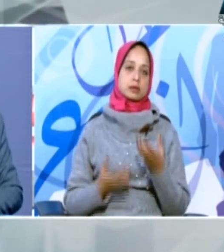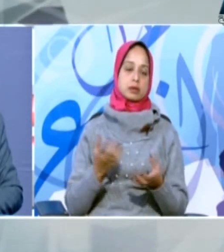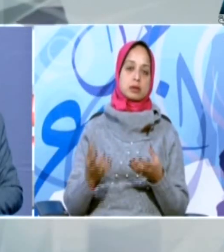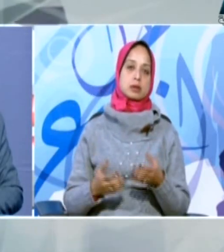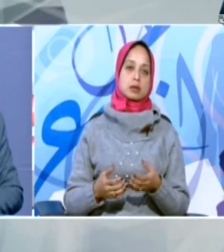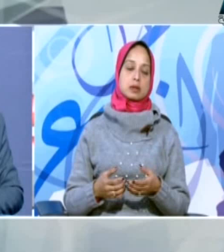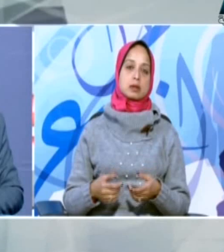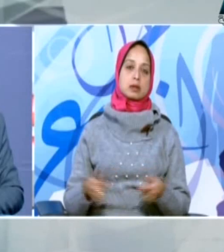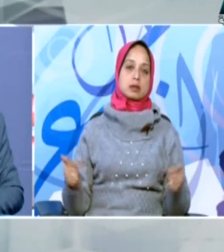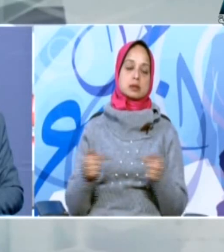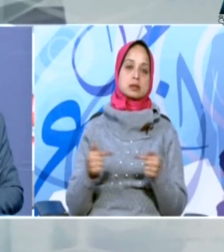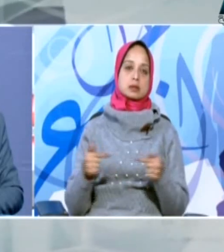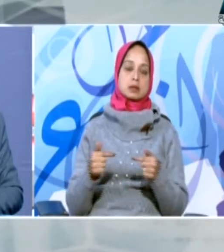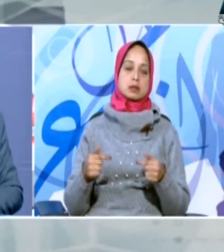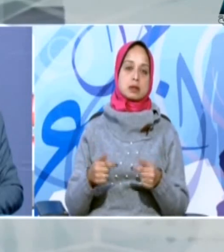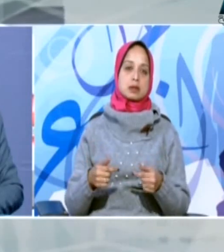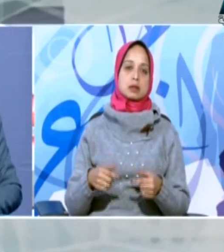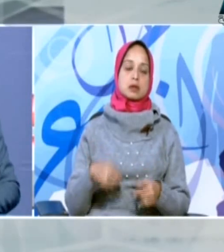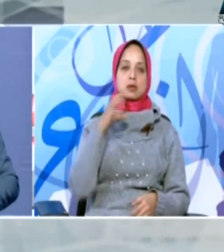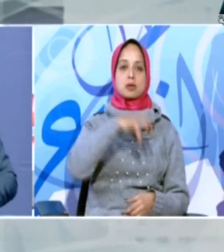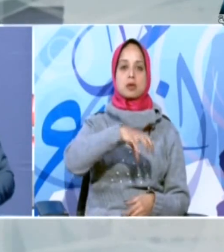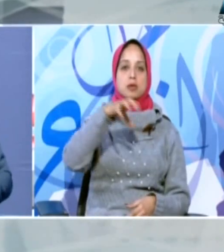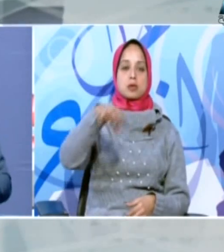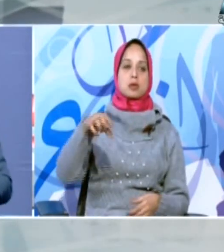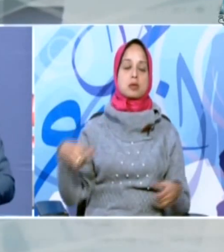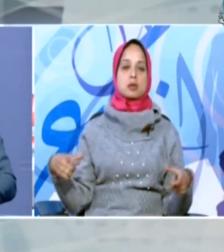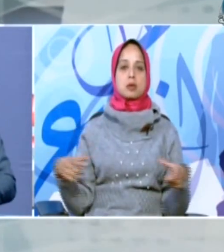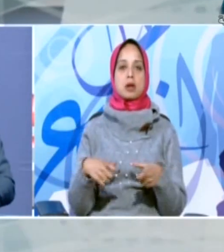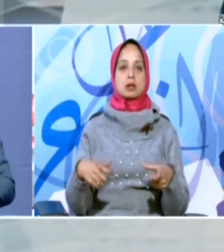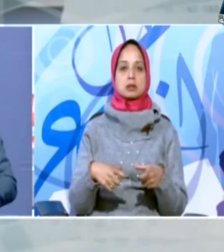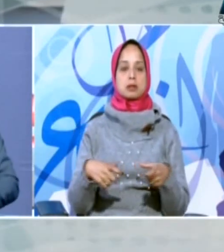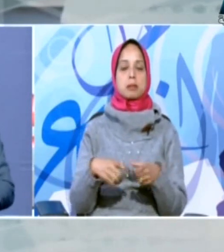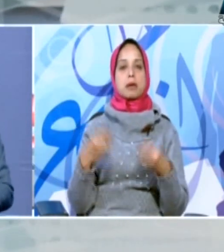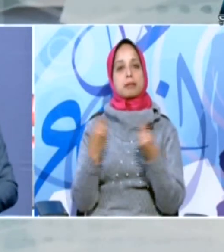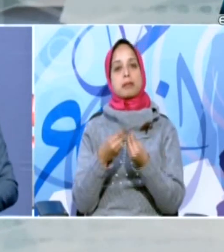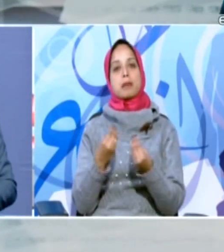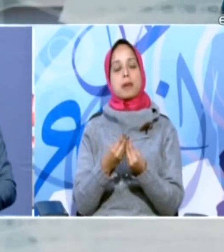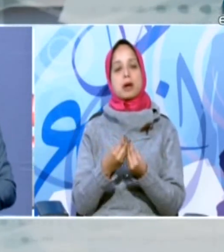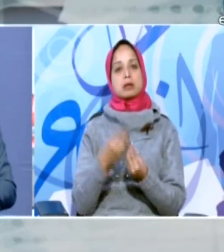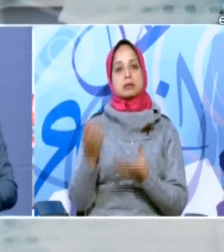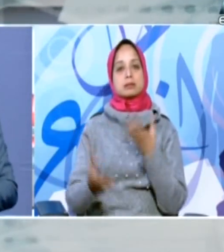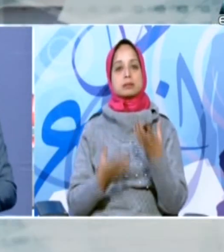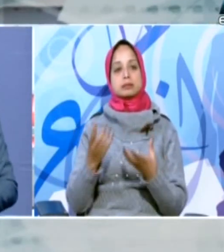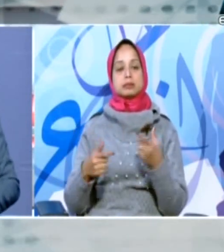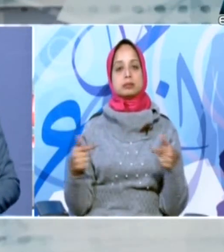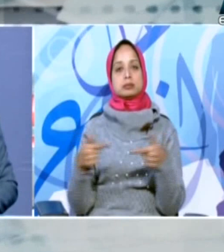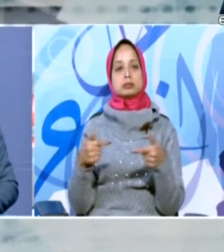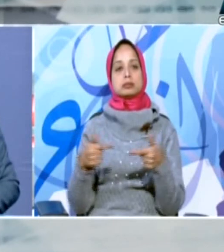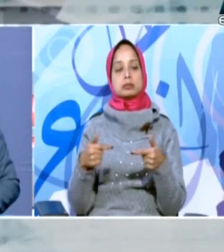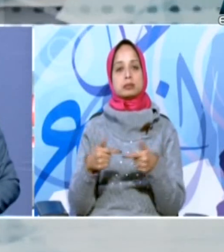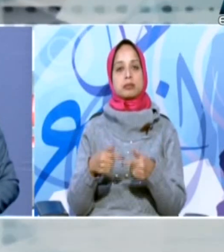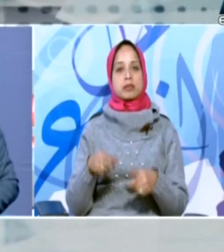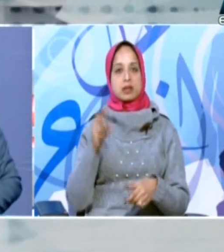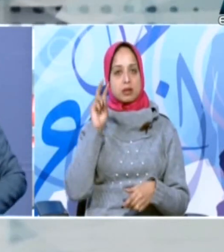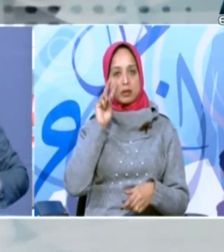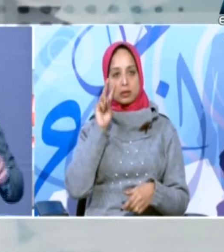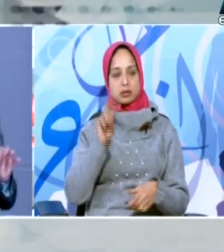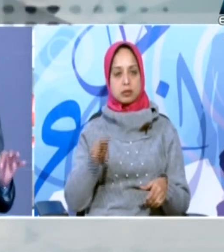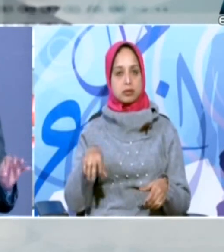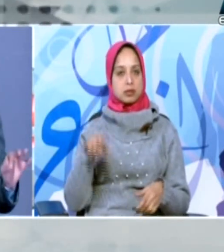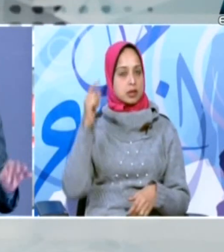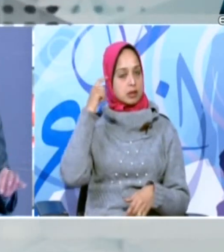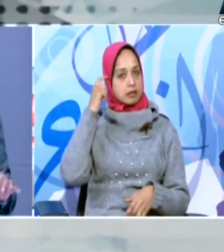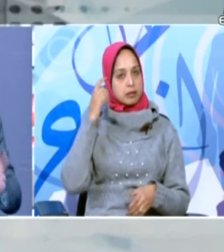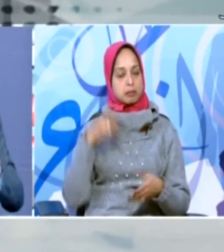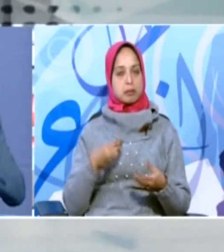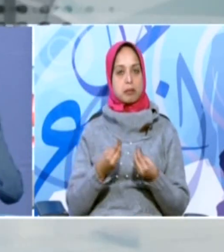الصراع الحزبي. معلش بقى انتوا يعني ايه كتر خيركم، هنحاول نفكها على قد ما نقدر معاكم كده. انت بتقول عند